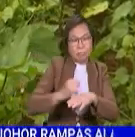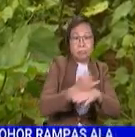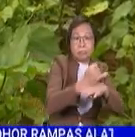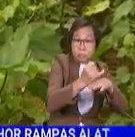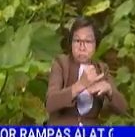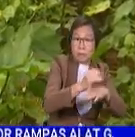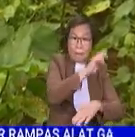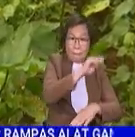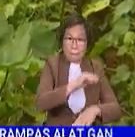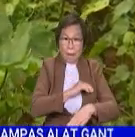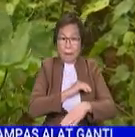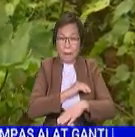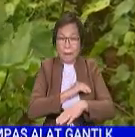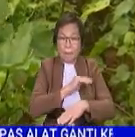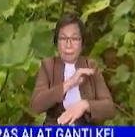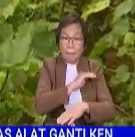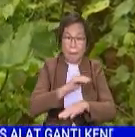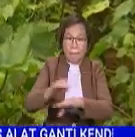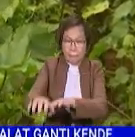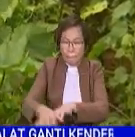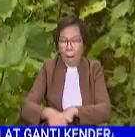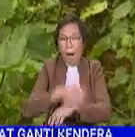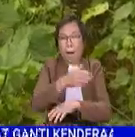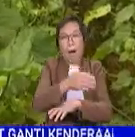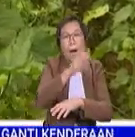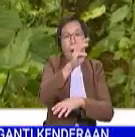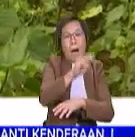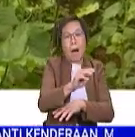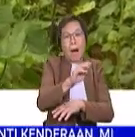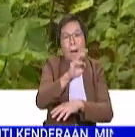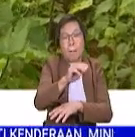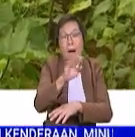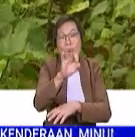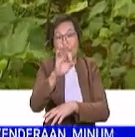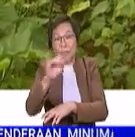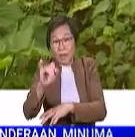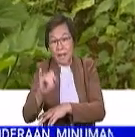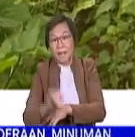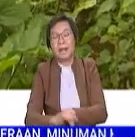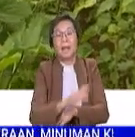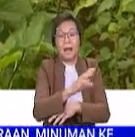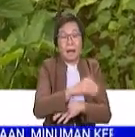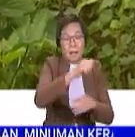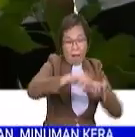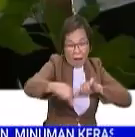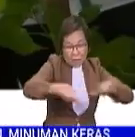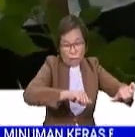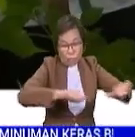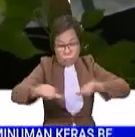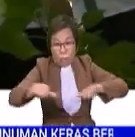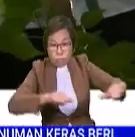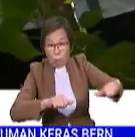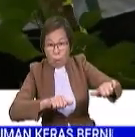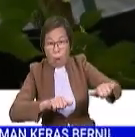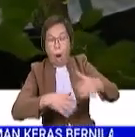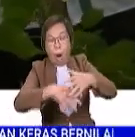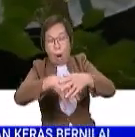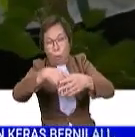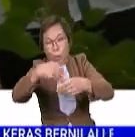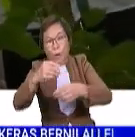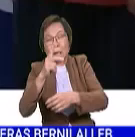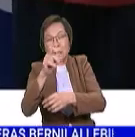menurut menteri perusahaan peladangan dan community Datuk suraida Kamaludin atau bikini mampu merancangkan pengeluaran kenaf